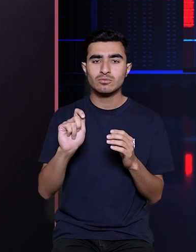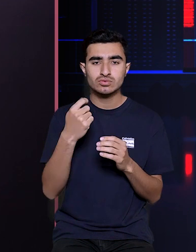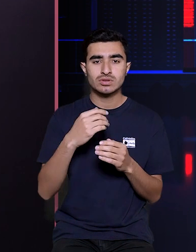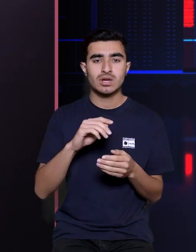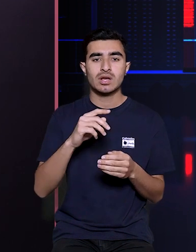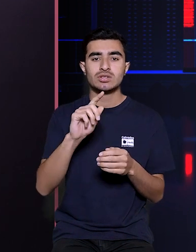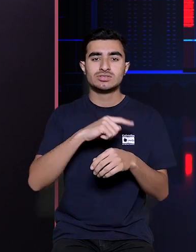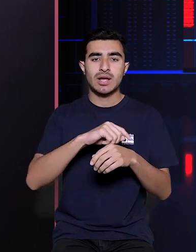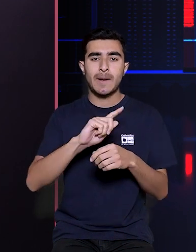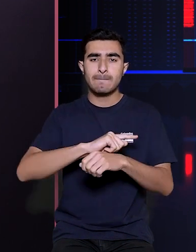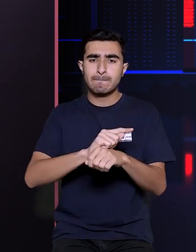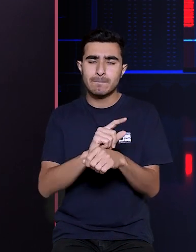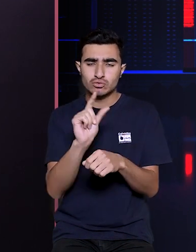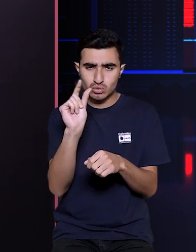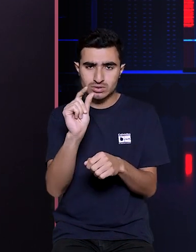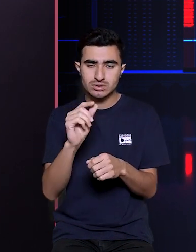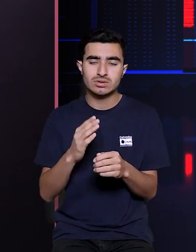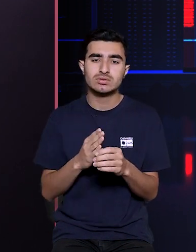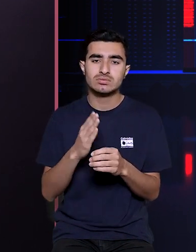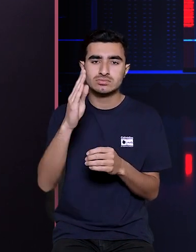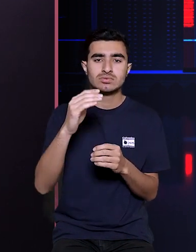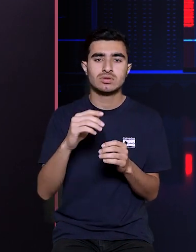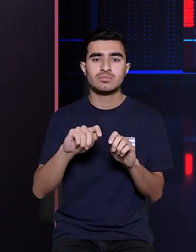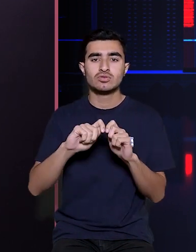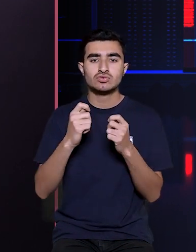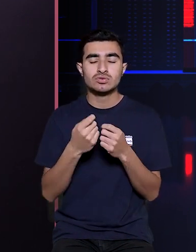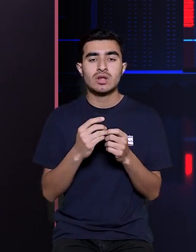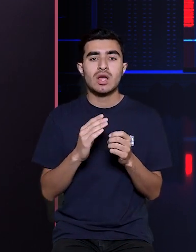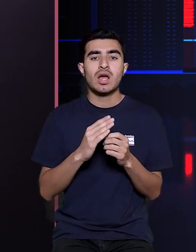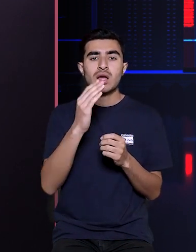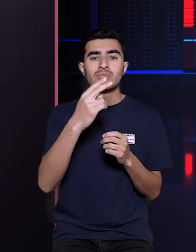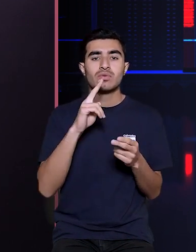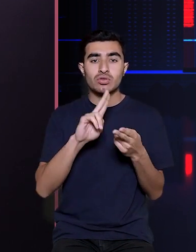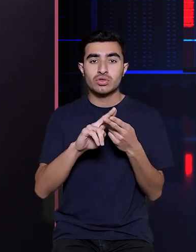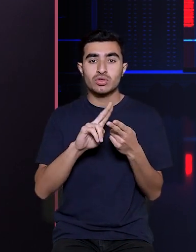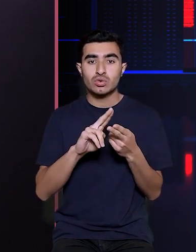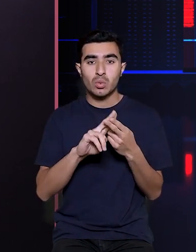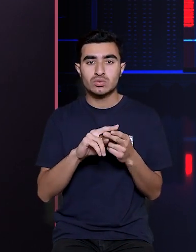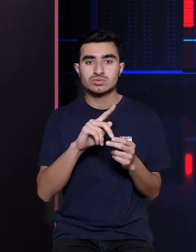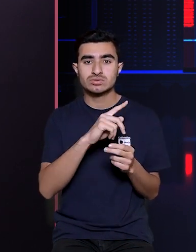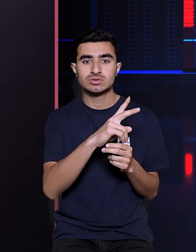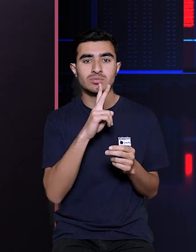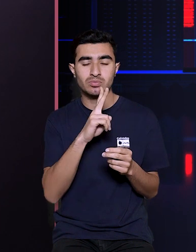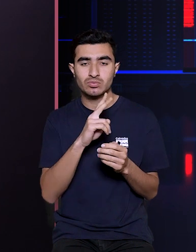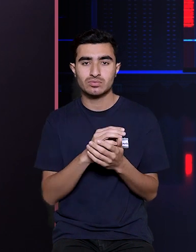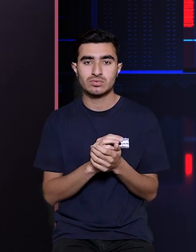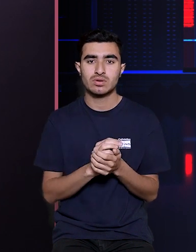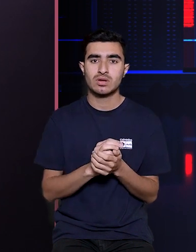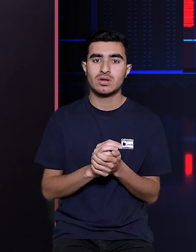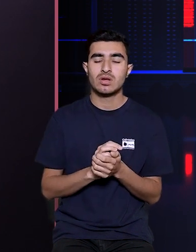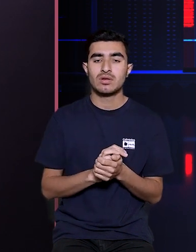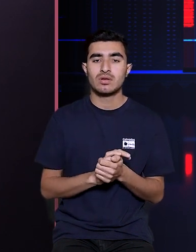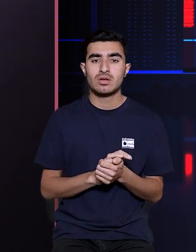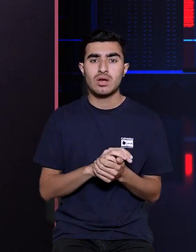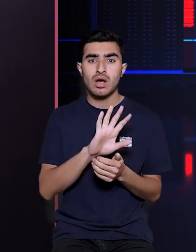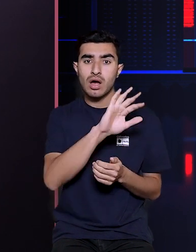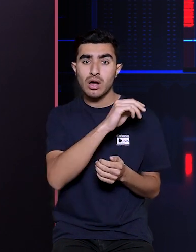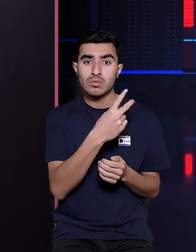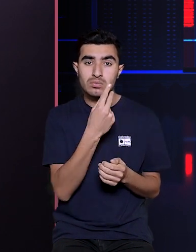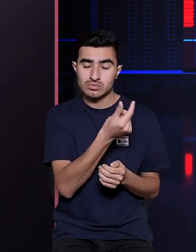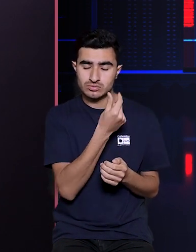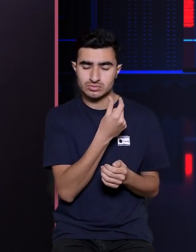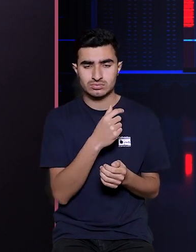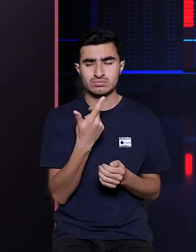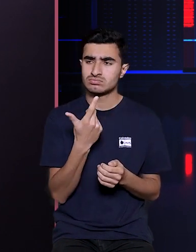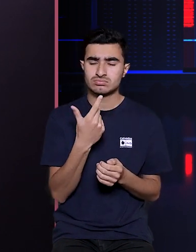गई और अपनी दोस्त फ़ायज़ा से कहने लगी, आओ, बहुत प्यारे-प्यारे